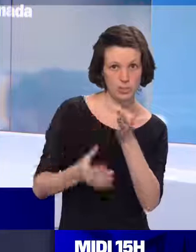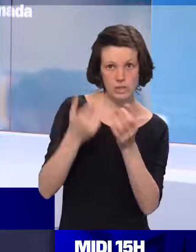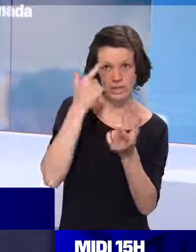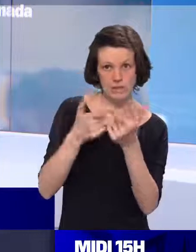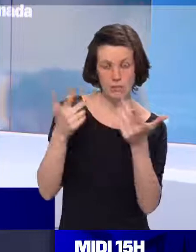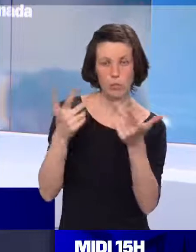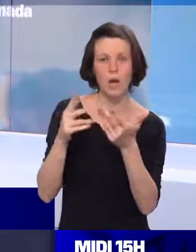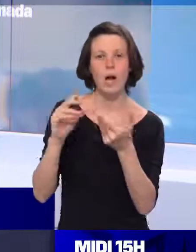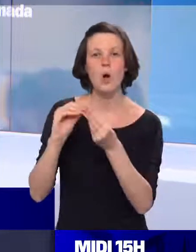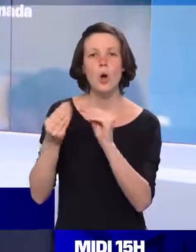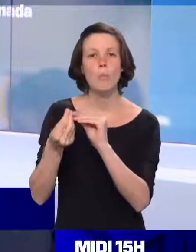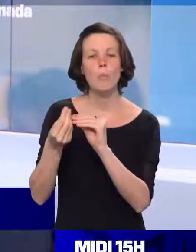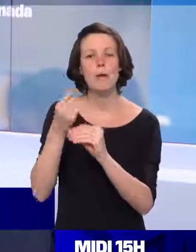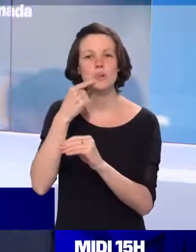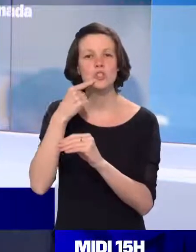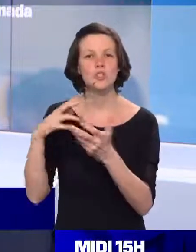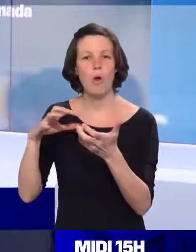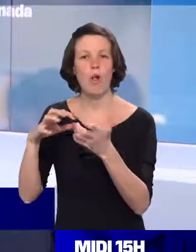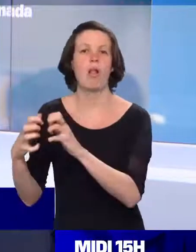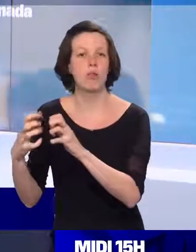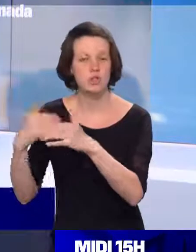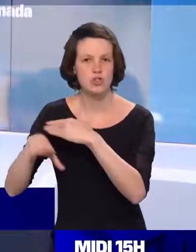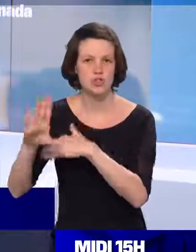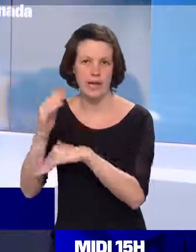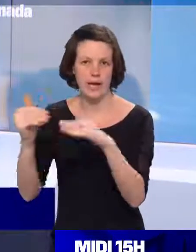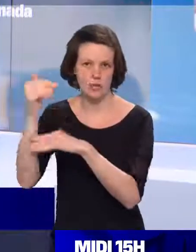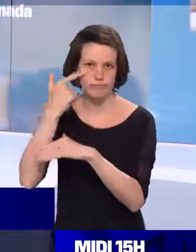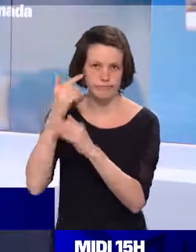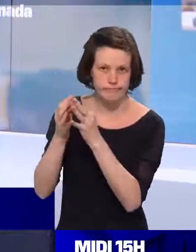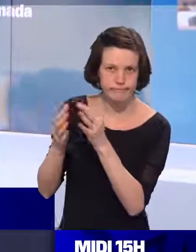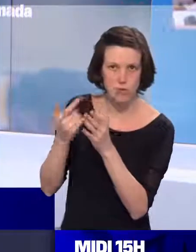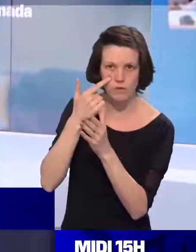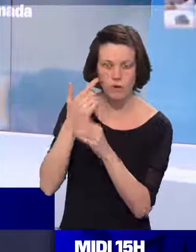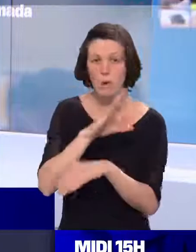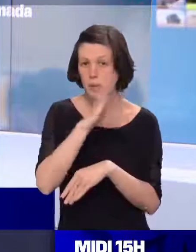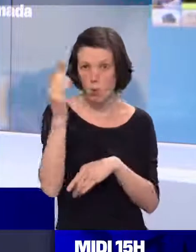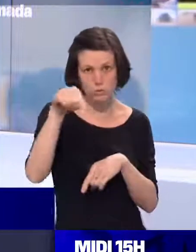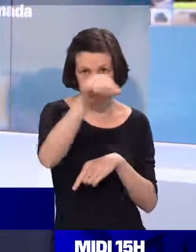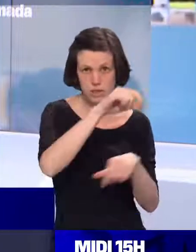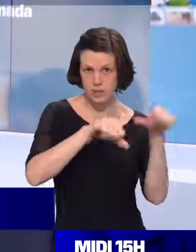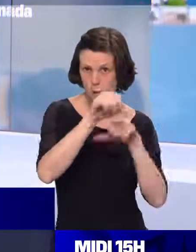D'autres entreprises également se sont lancées dans les essais. C'est le cas de Johnson & Johnson ou encore de Novavax,